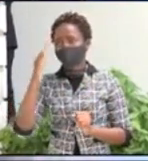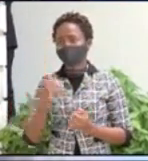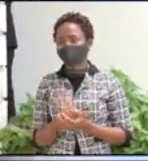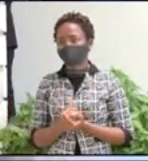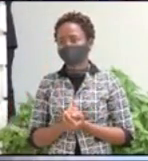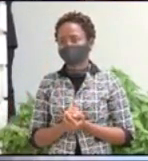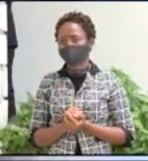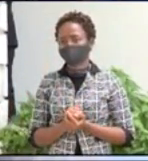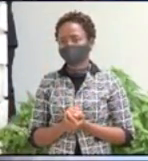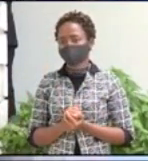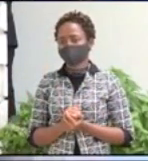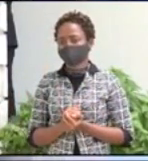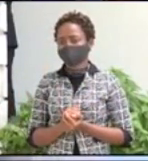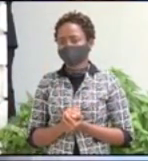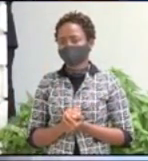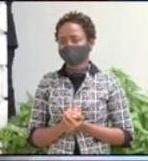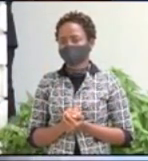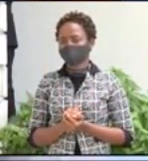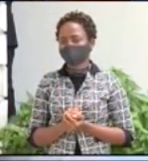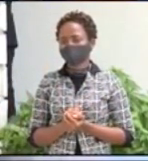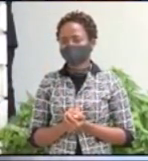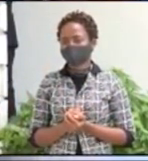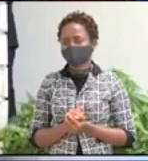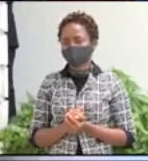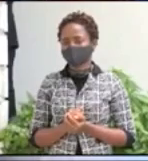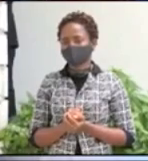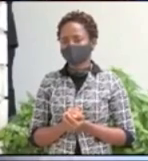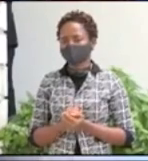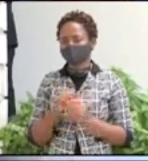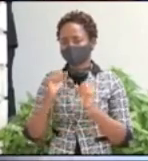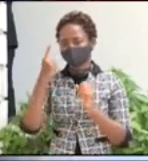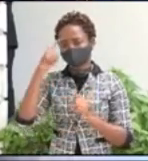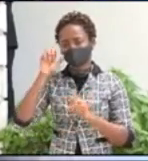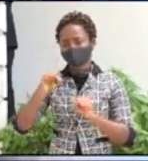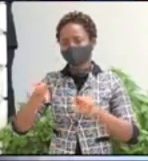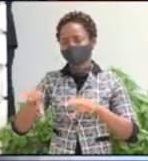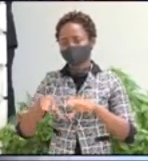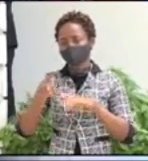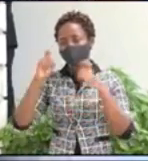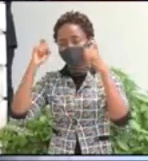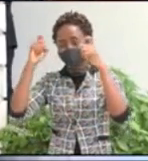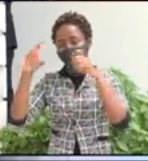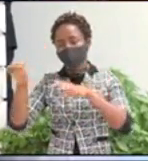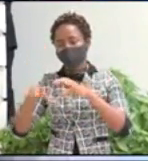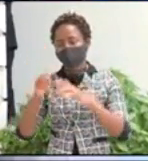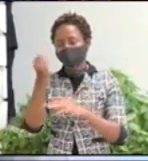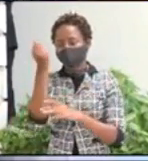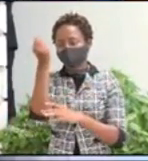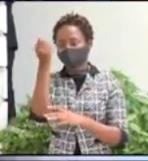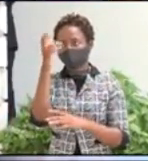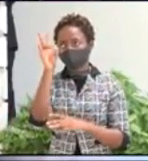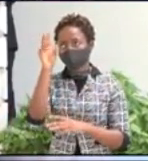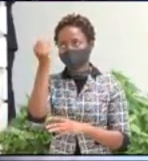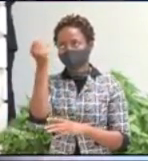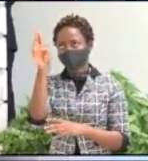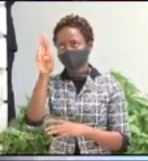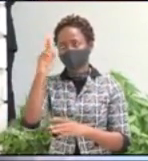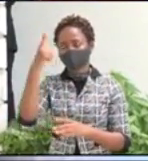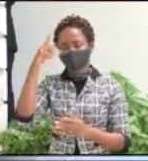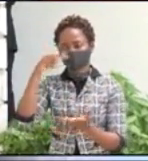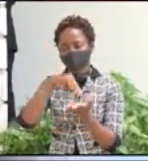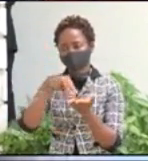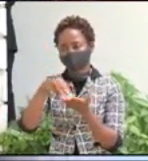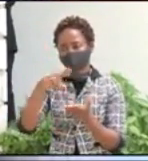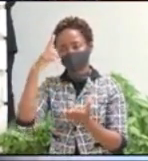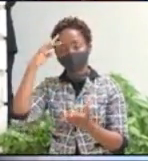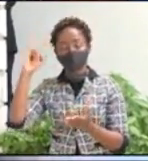fonds fiduciaire qui supposé permettre création élection en 72 millions Haïti fait première